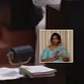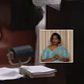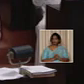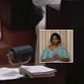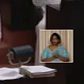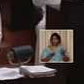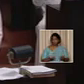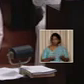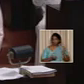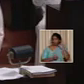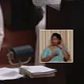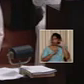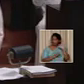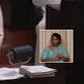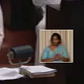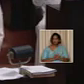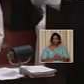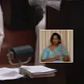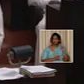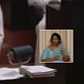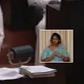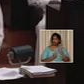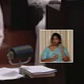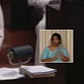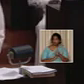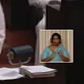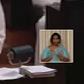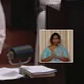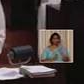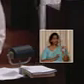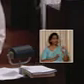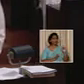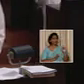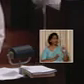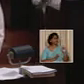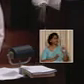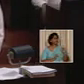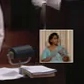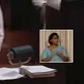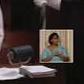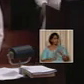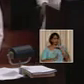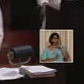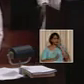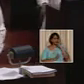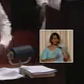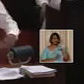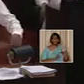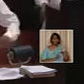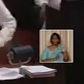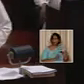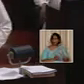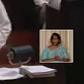ඒ බරැති රත්තරන් ගෙනල්ලා එයාට දඩේ ගහලා තියෙන්නේ ලක්ෂ 75යි මිලියන 7.5යි